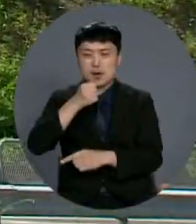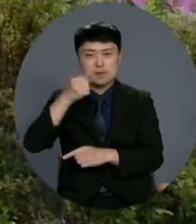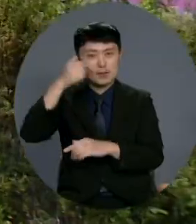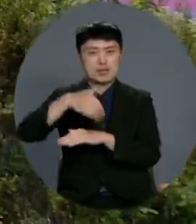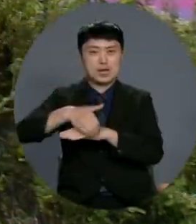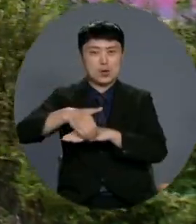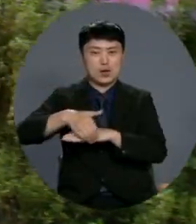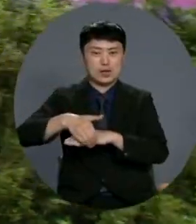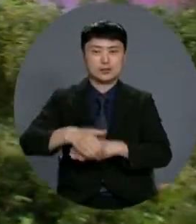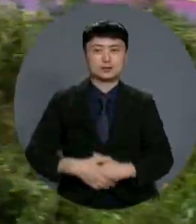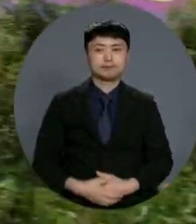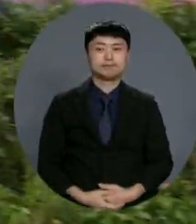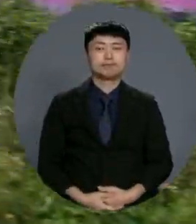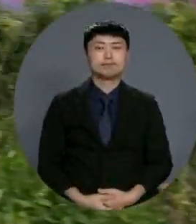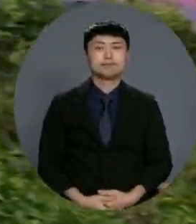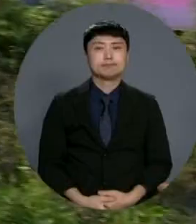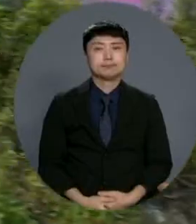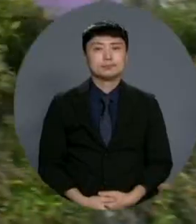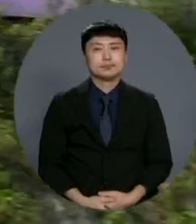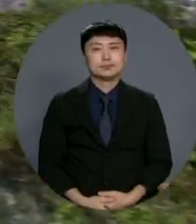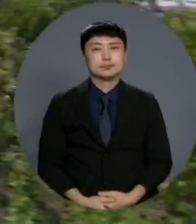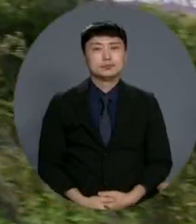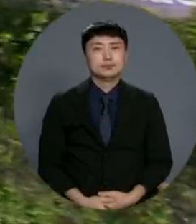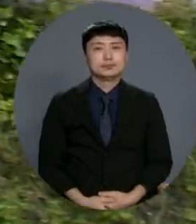밝혔습니다 MBC 뉴스 김서연입니다